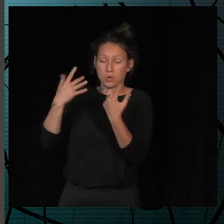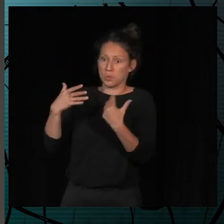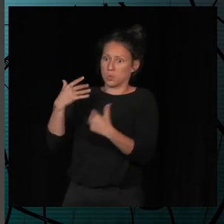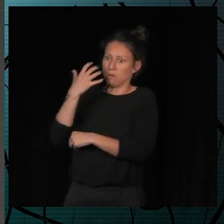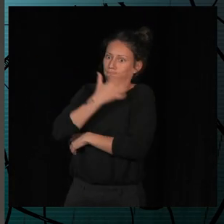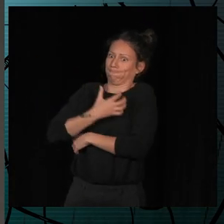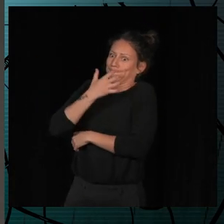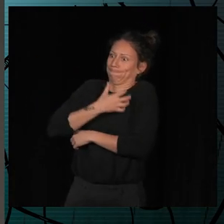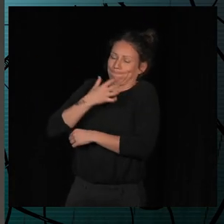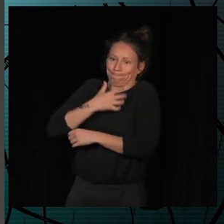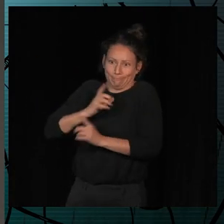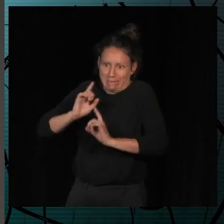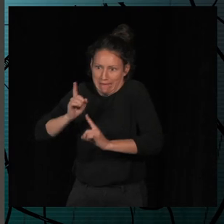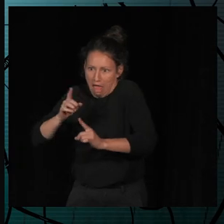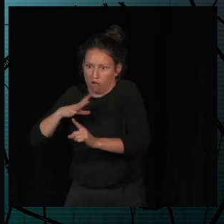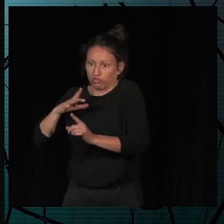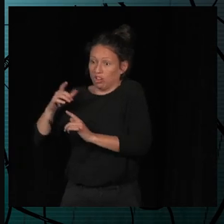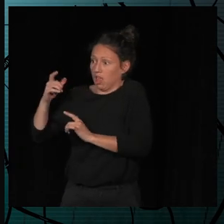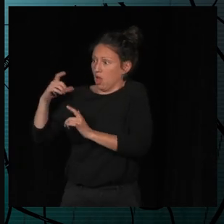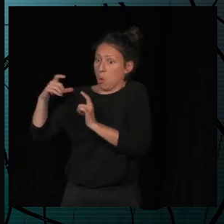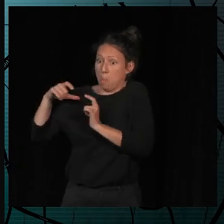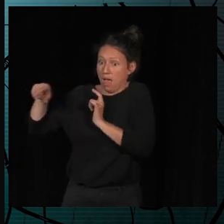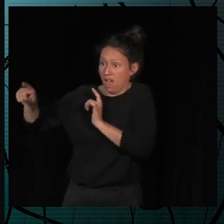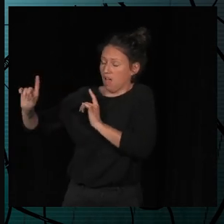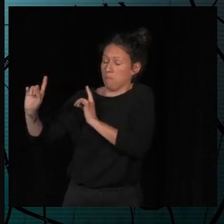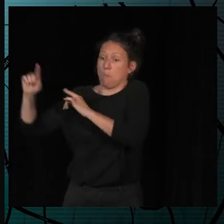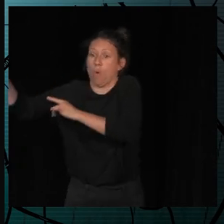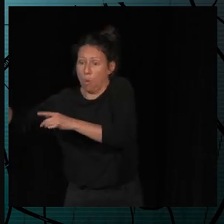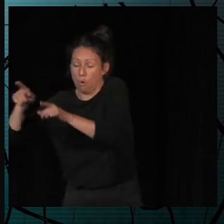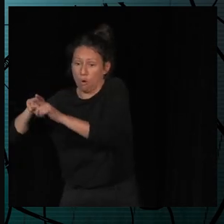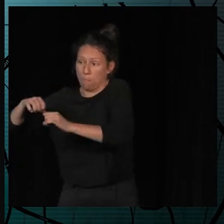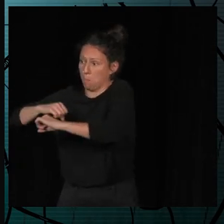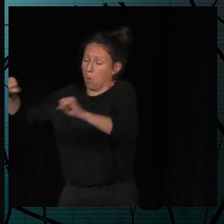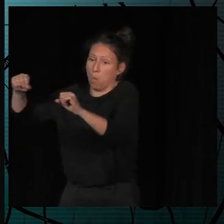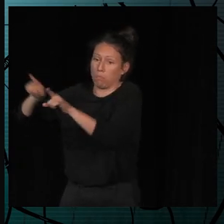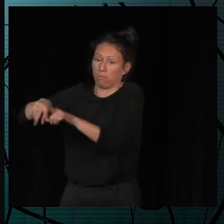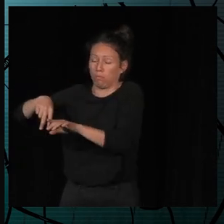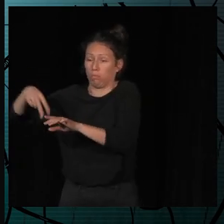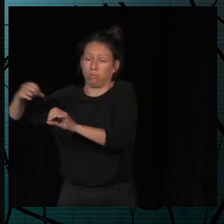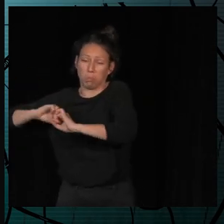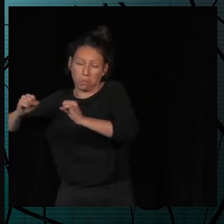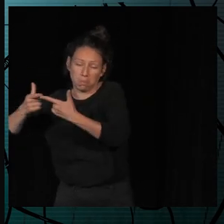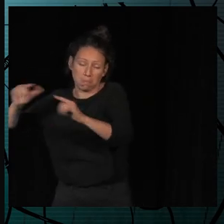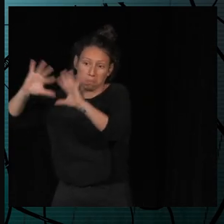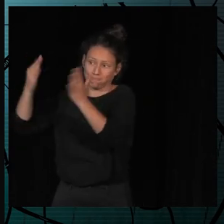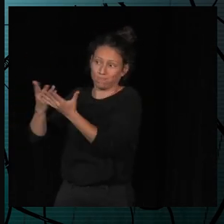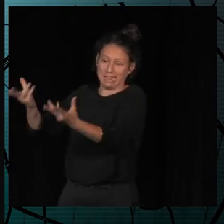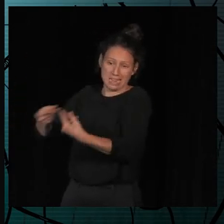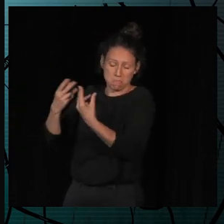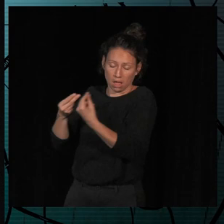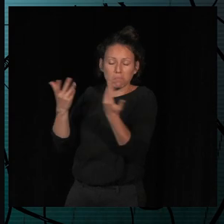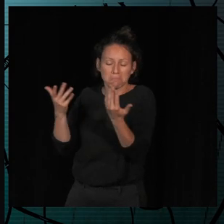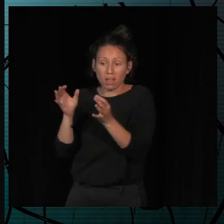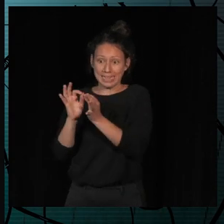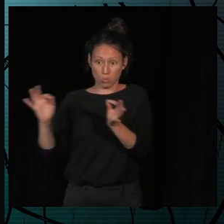avec une mine d' avec une grenade des PL abominables et tout il écrit ça horrible et puis il dit un jour je suis blessé et on